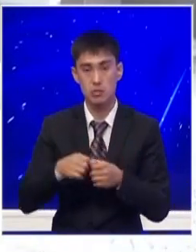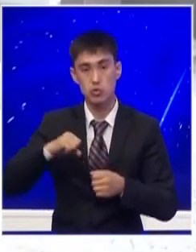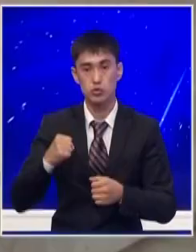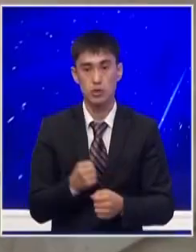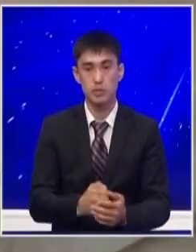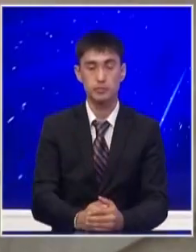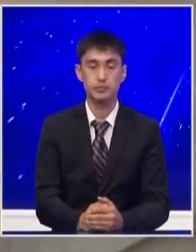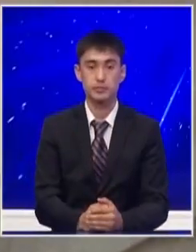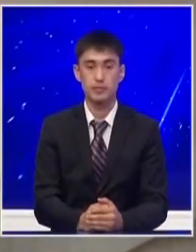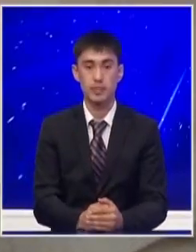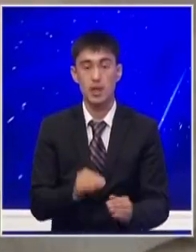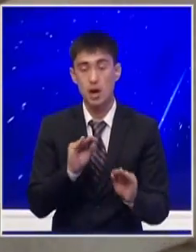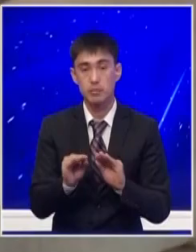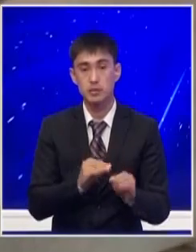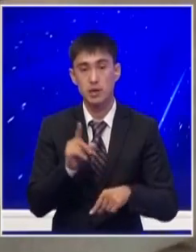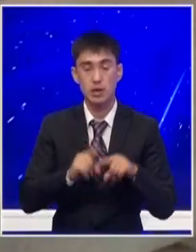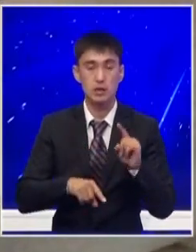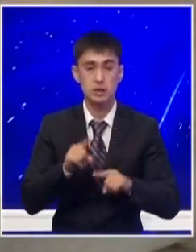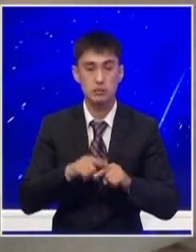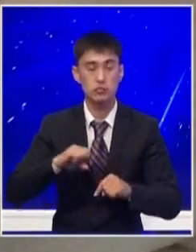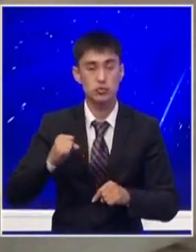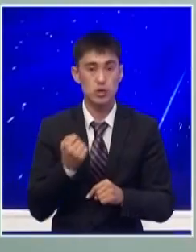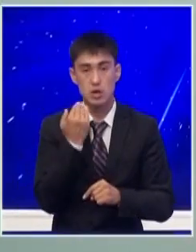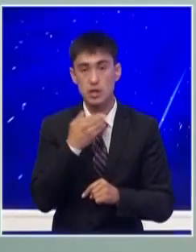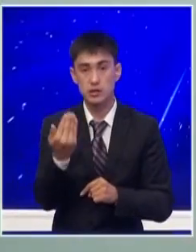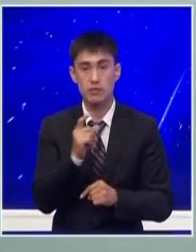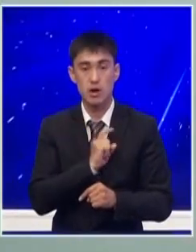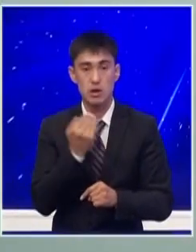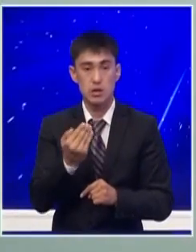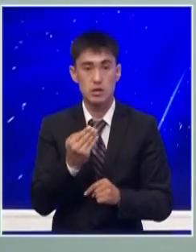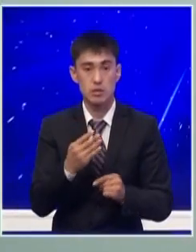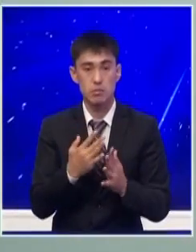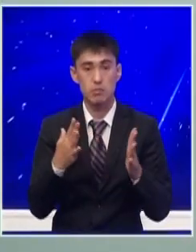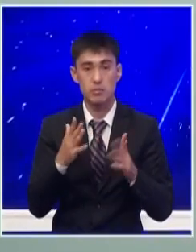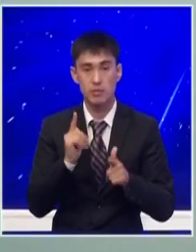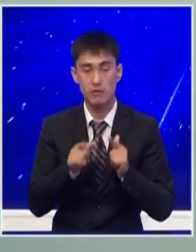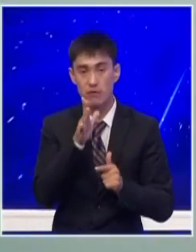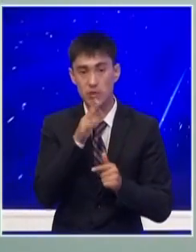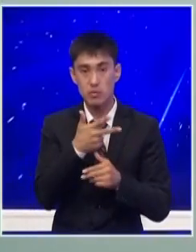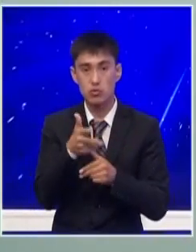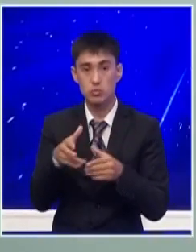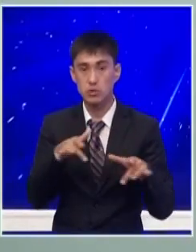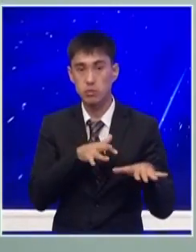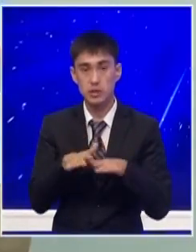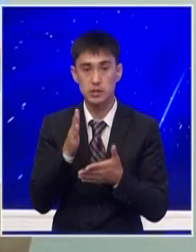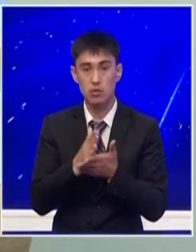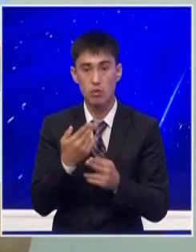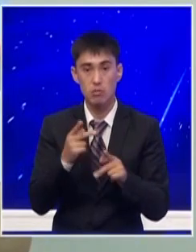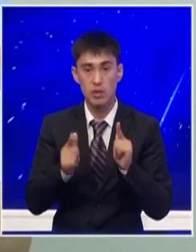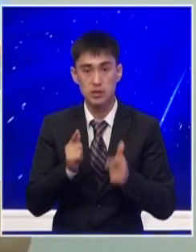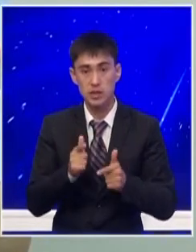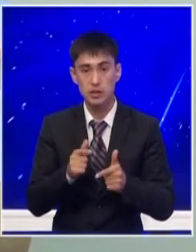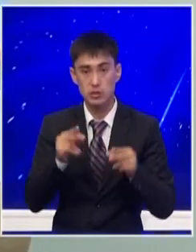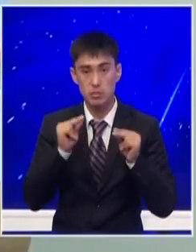друзьями. Описанные родными и друзьями качества Азамата Абдрахманова проявились и во время съемочного процесса. Он